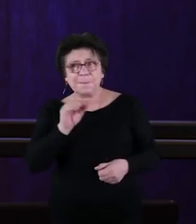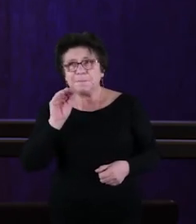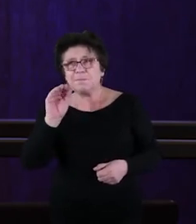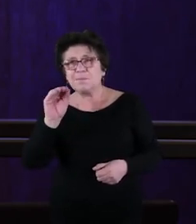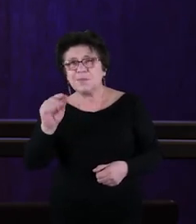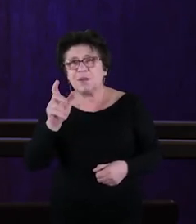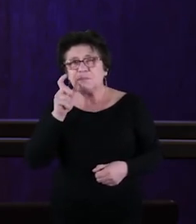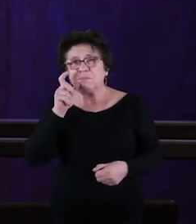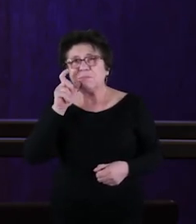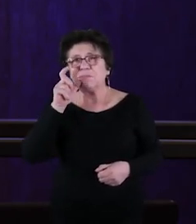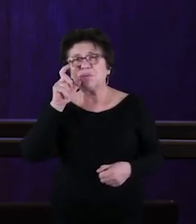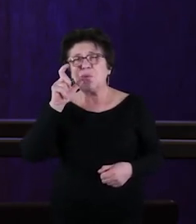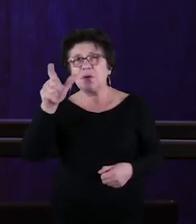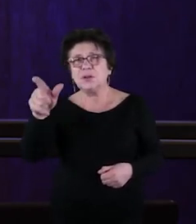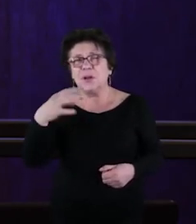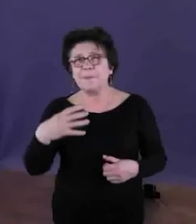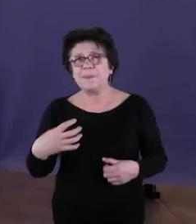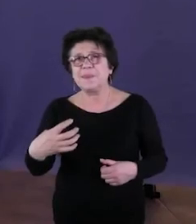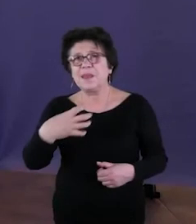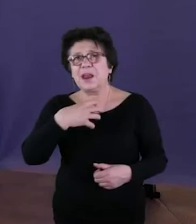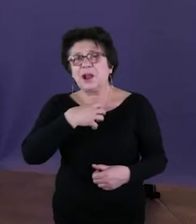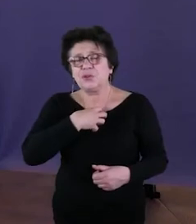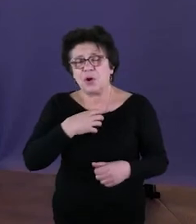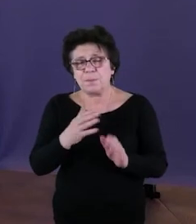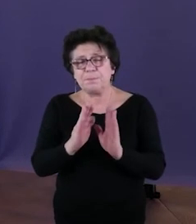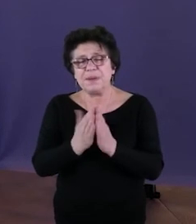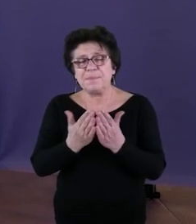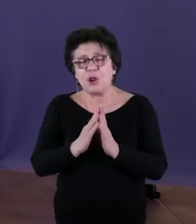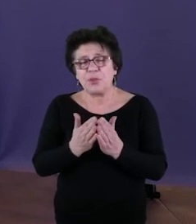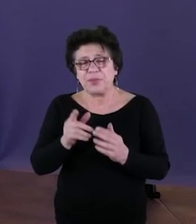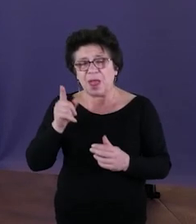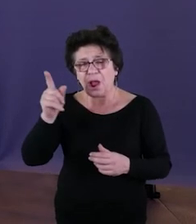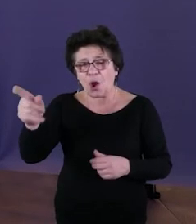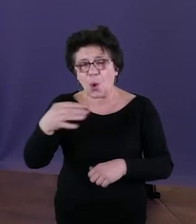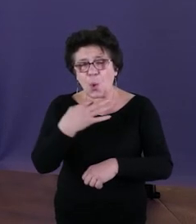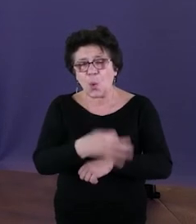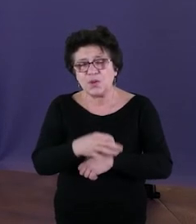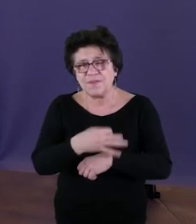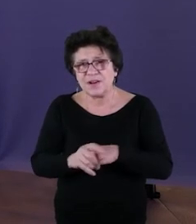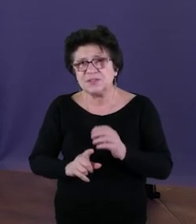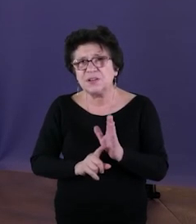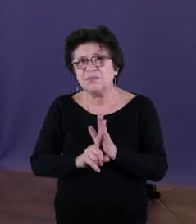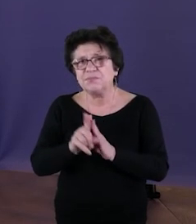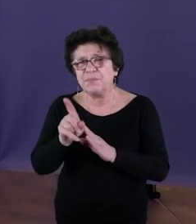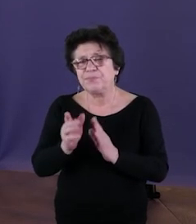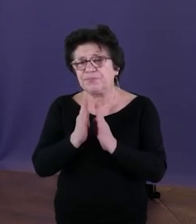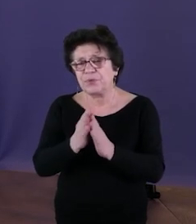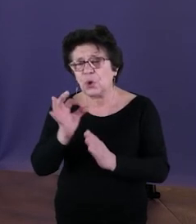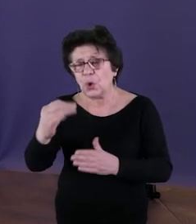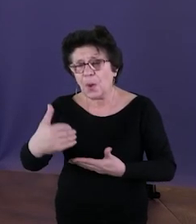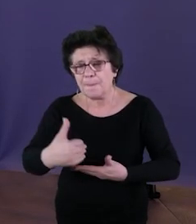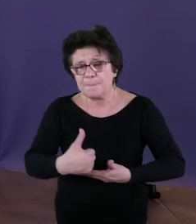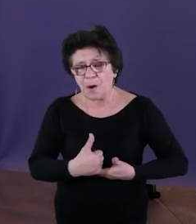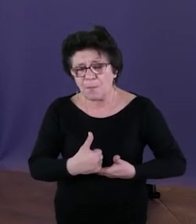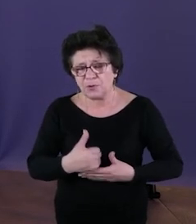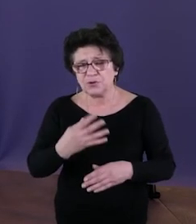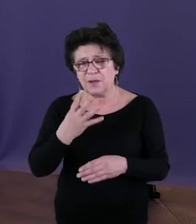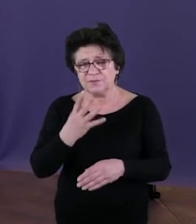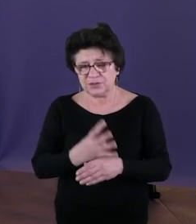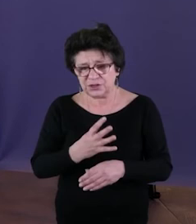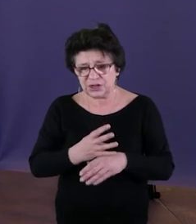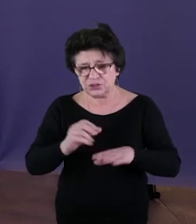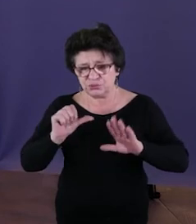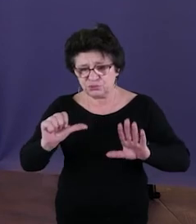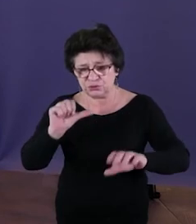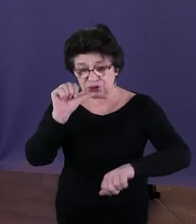jednego z dyrektorów biblioteki wtedy Uniwersytecki o pomoc bardzo szybko w 46 właściwie